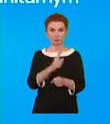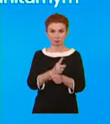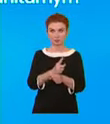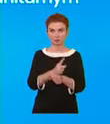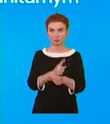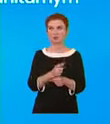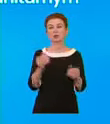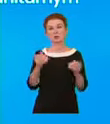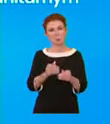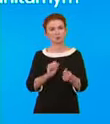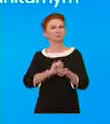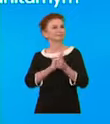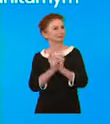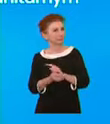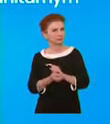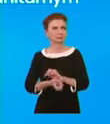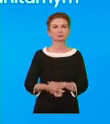takie właśnie zmiany.